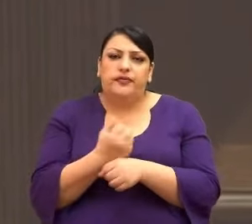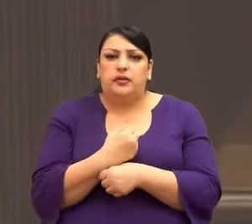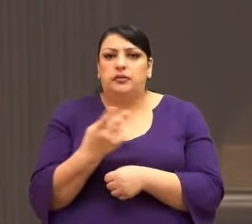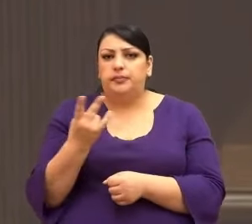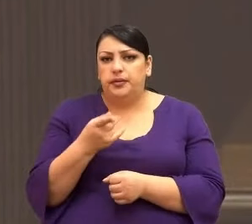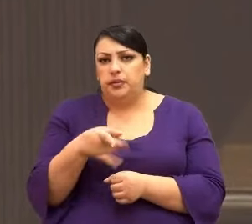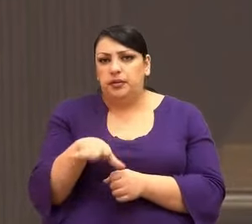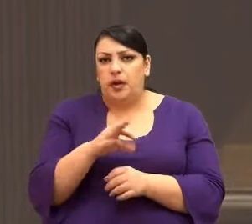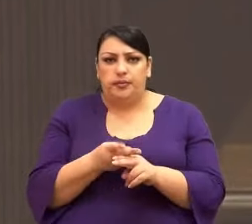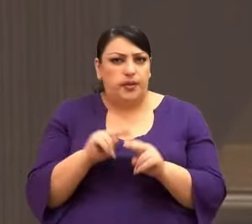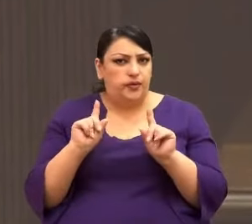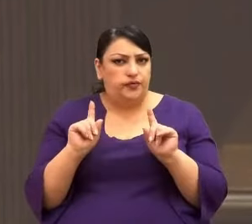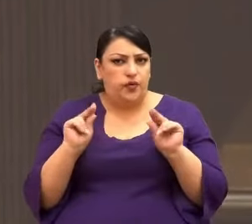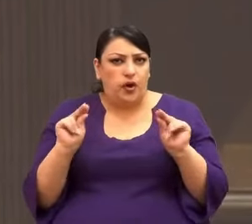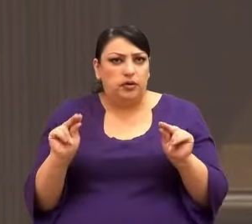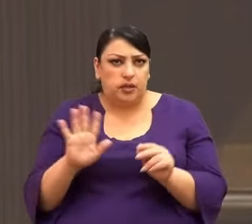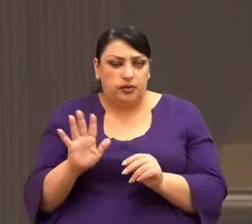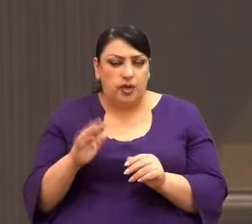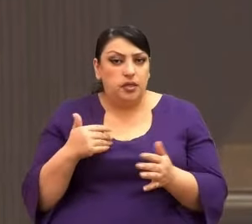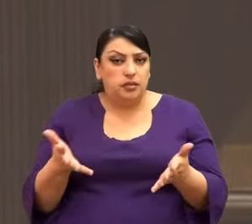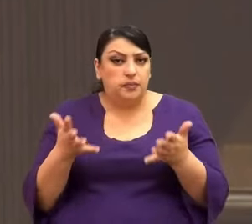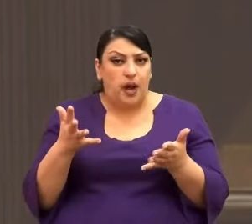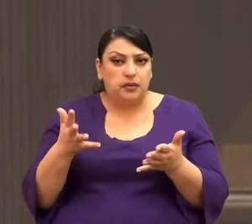Ես պարզ իրավիճակներ եմ նկարագրում։